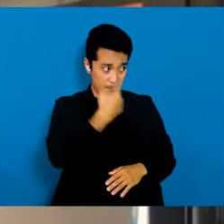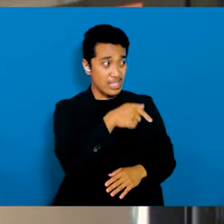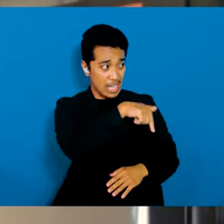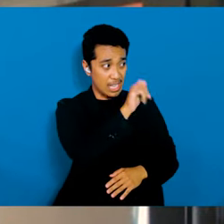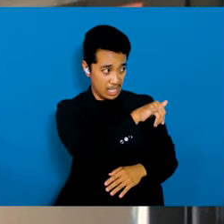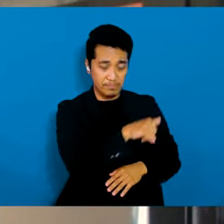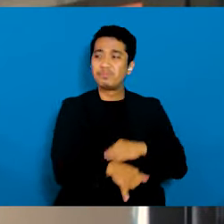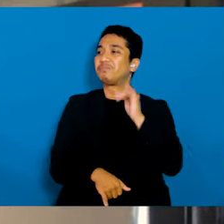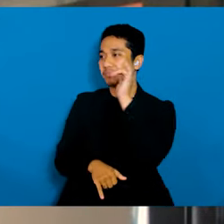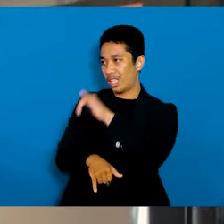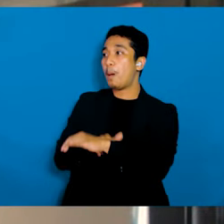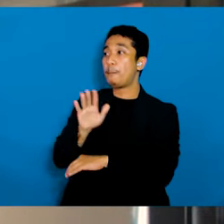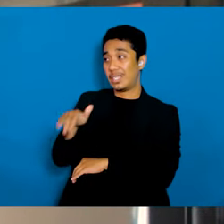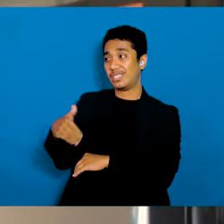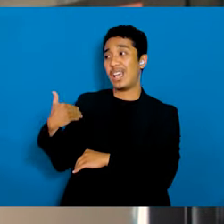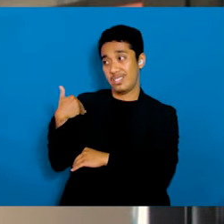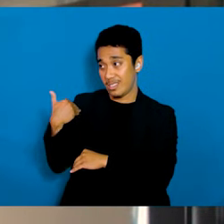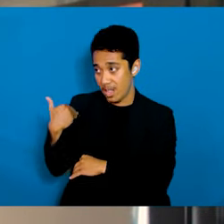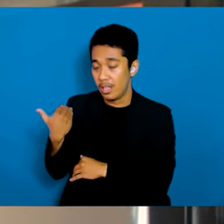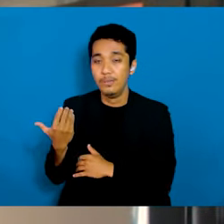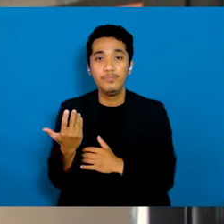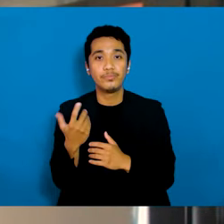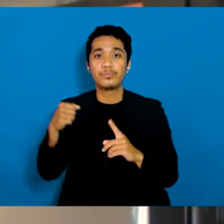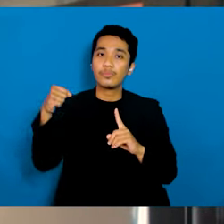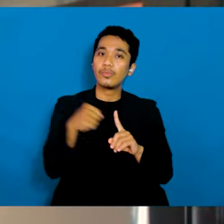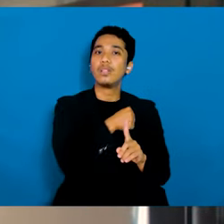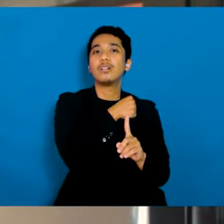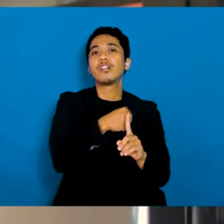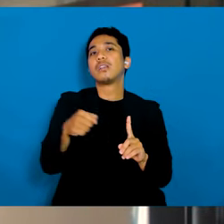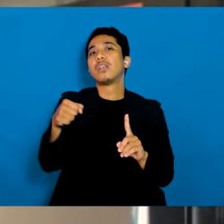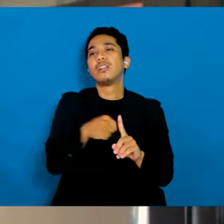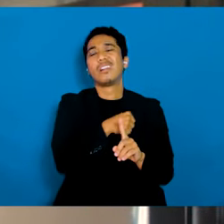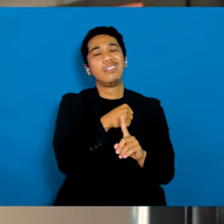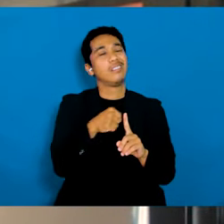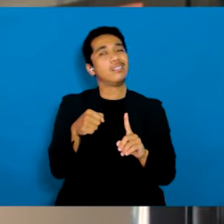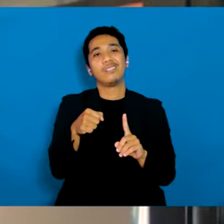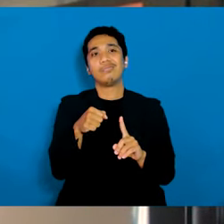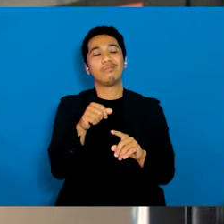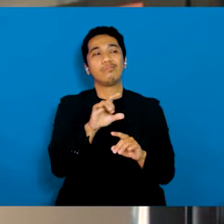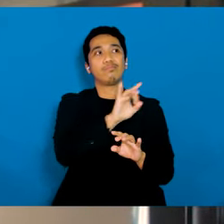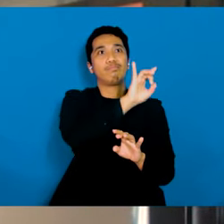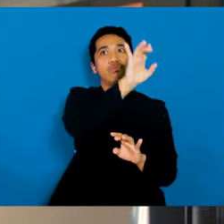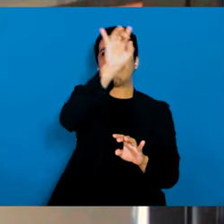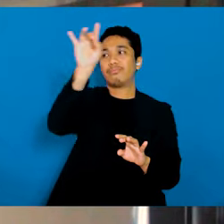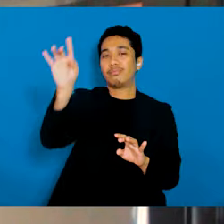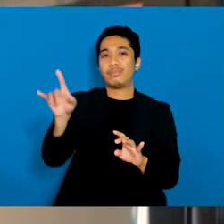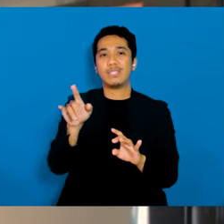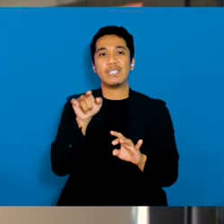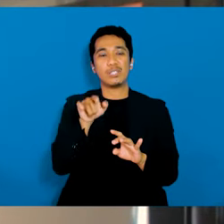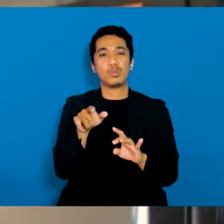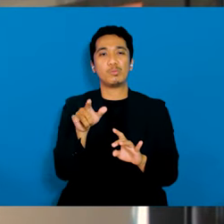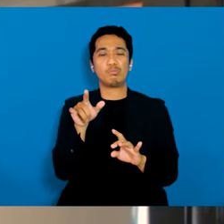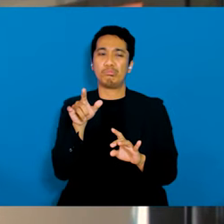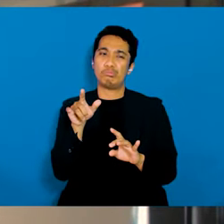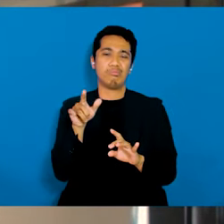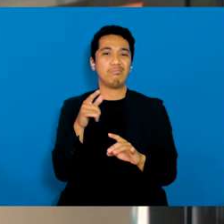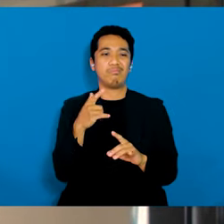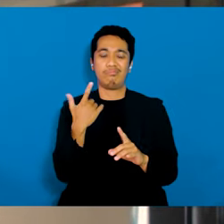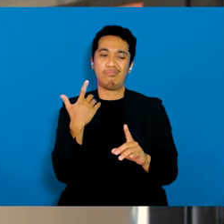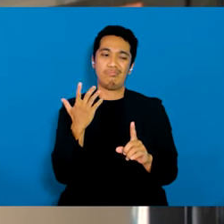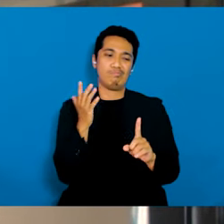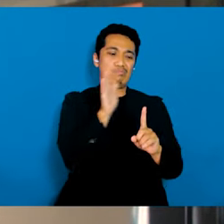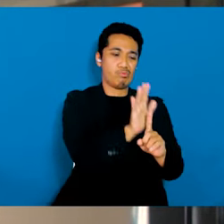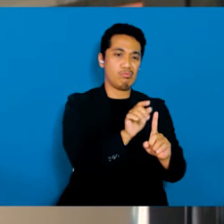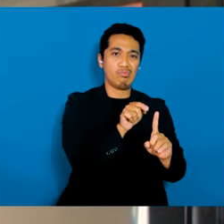sampai sekarang masih ada. Masih ada. Nah, kekerasan-kekerasan ini yang kemudian